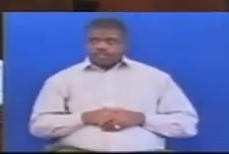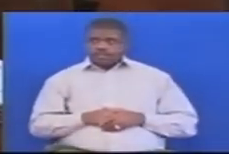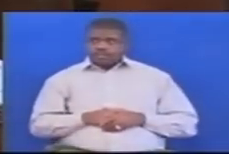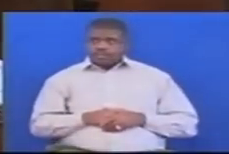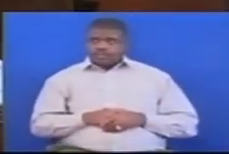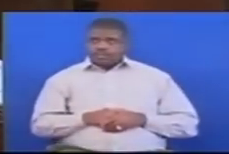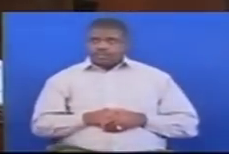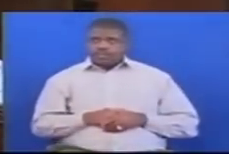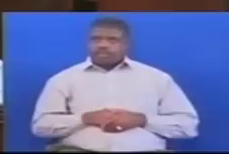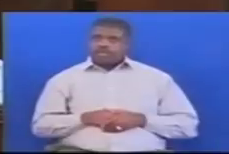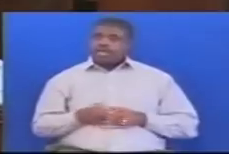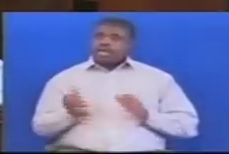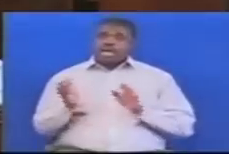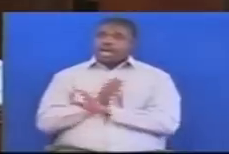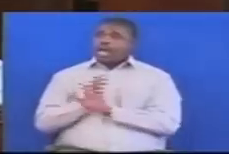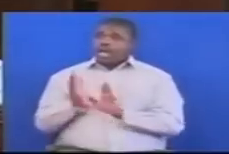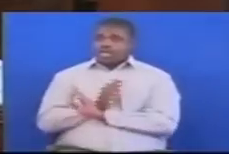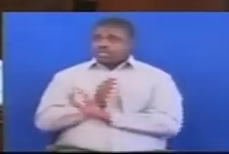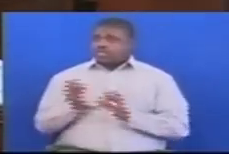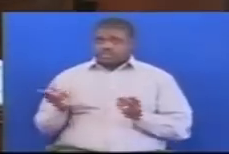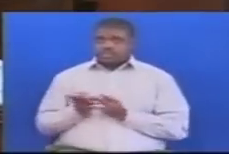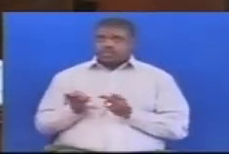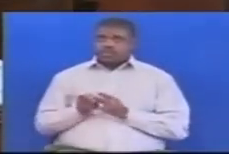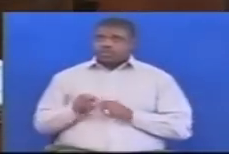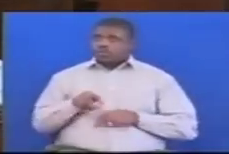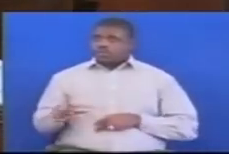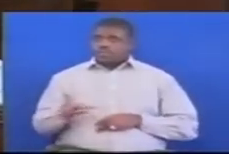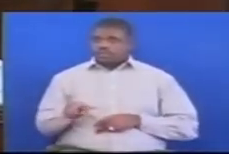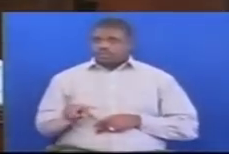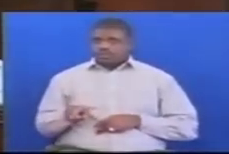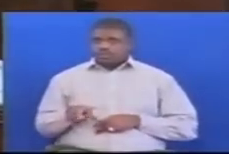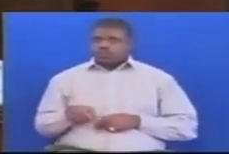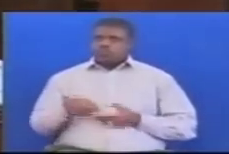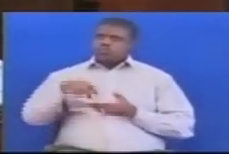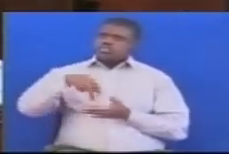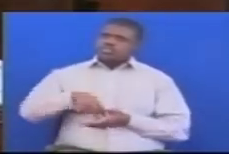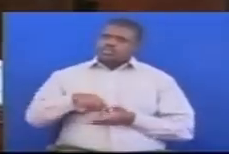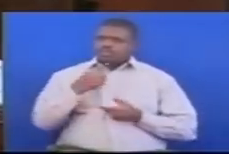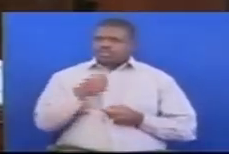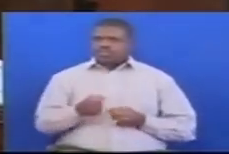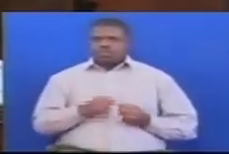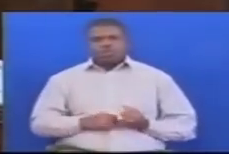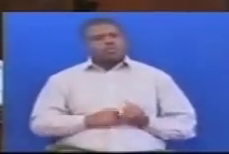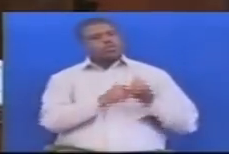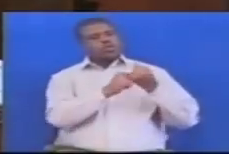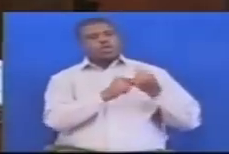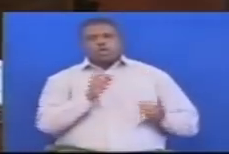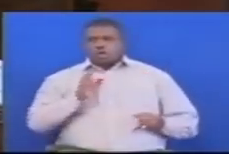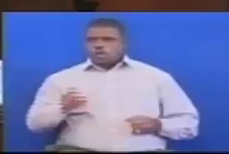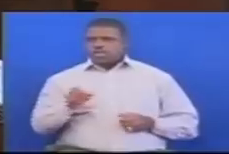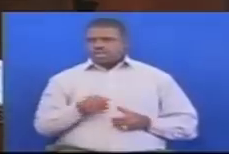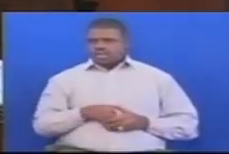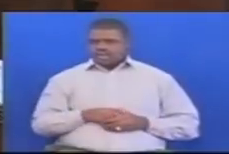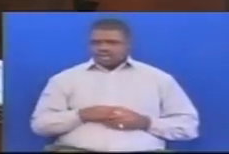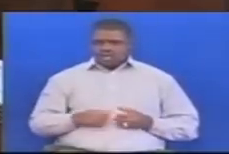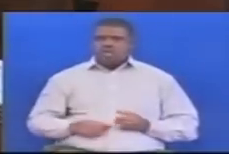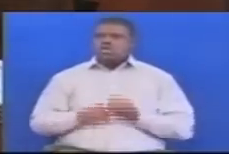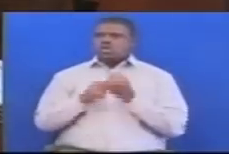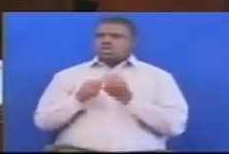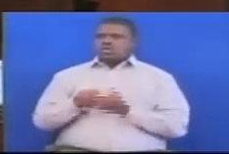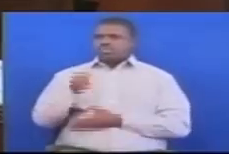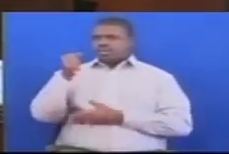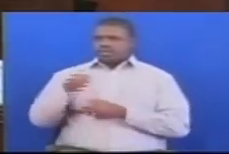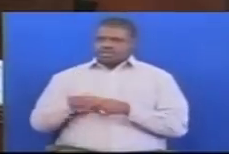kwa hali kama hii, hivi unaweza ukasimama sema naunga mkono hoja, naunga mkono